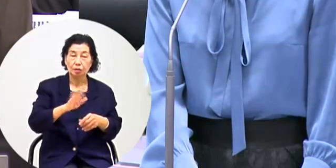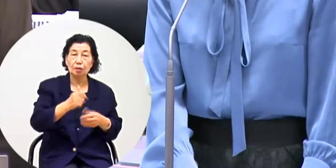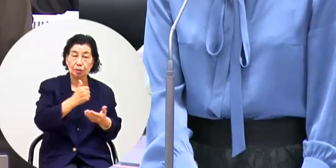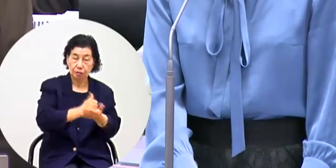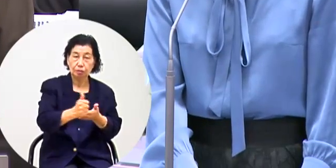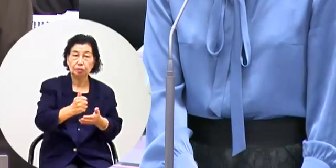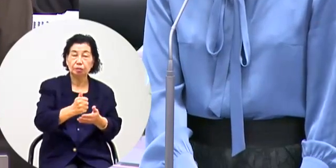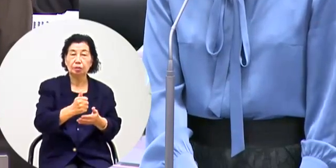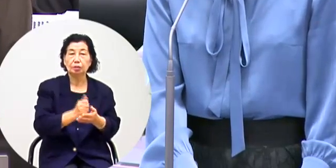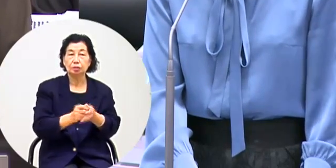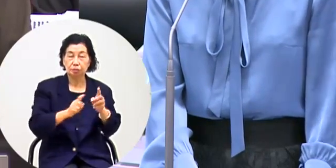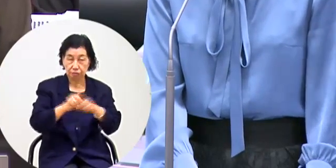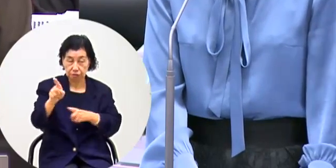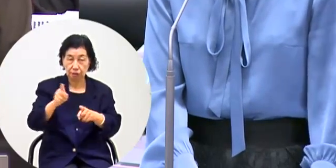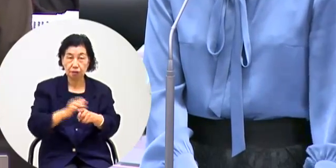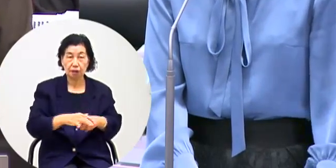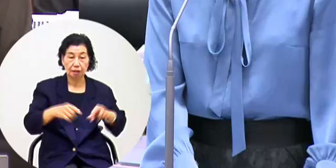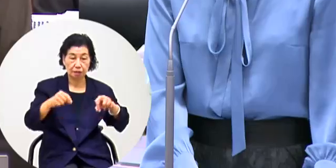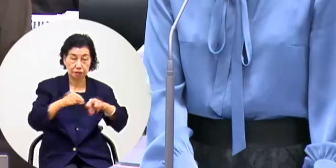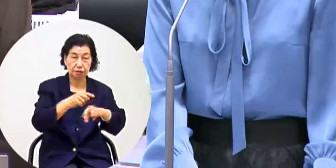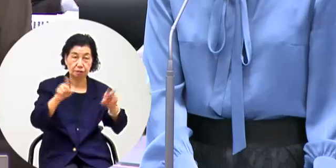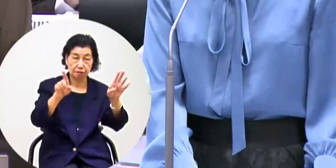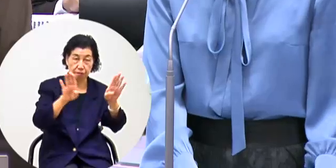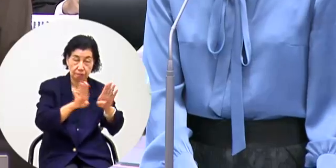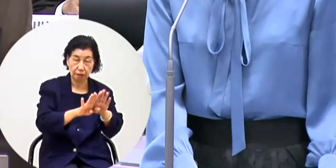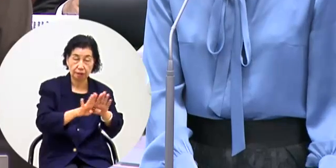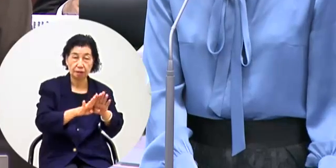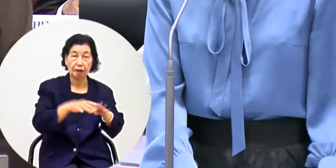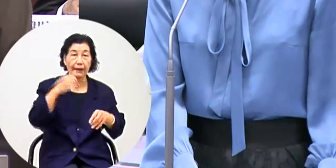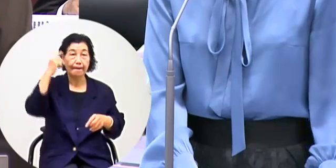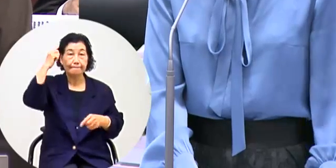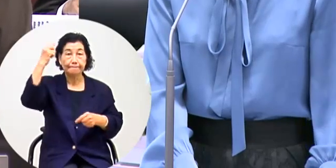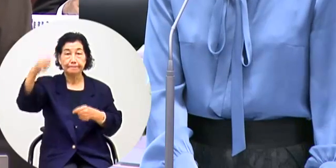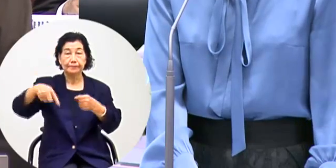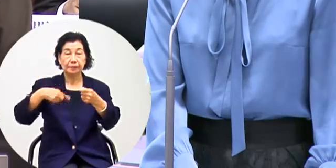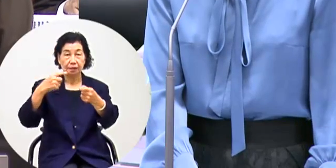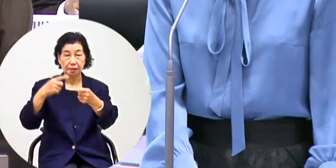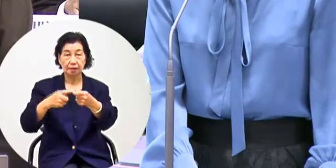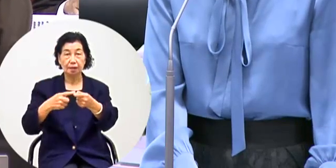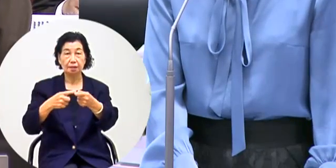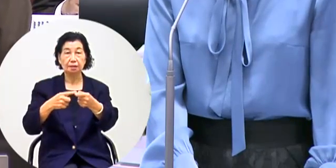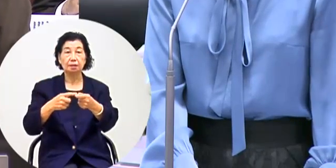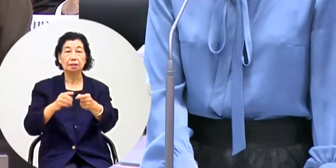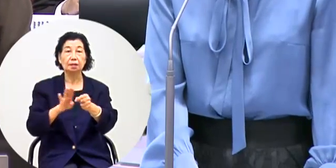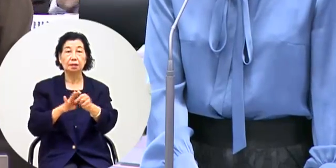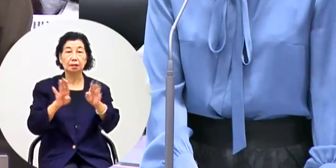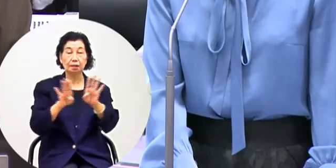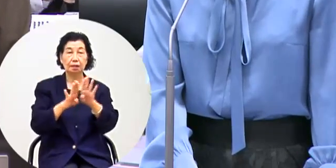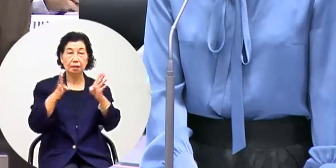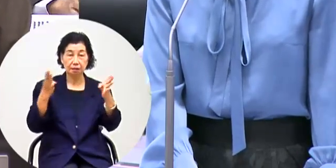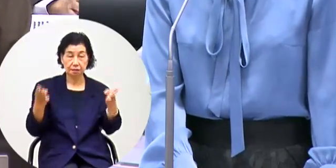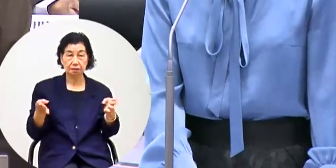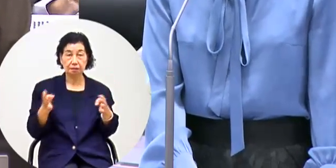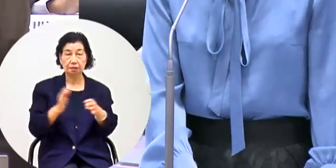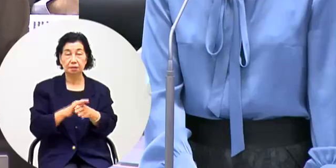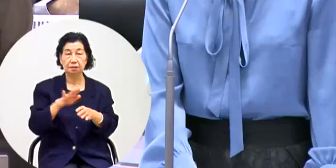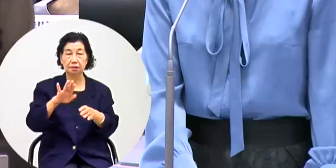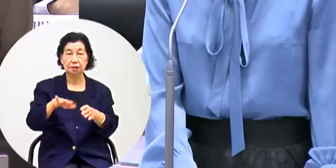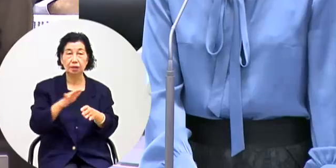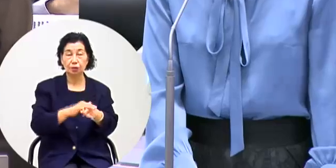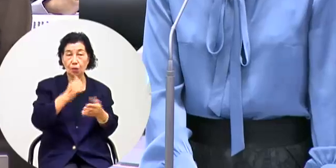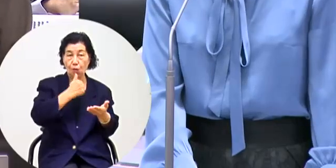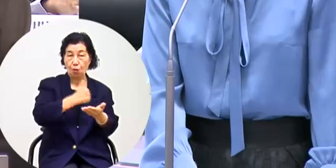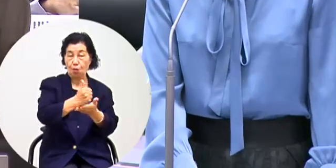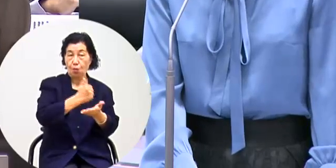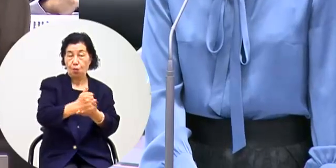回去啦，就是说因为我们坚持这样的一个原则，所以一方面也是给他们压力，不